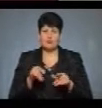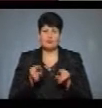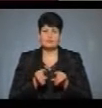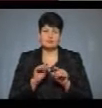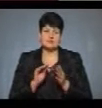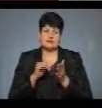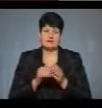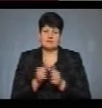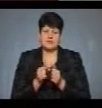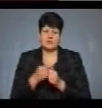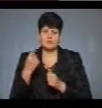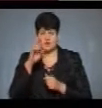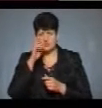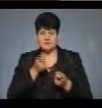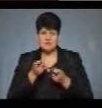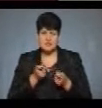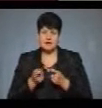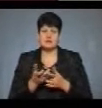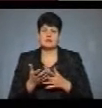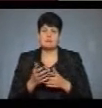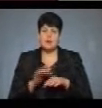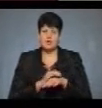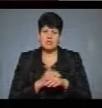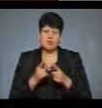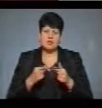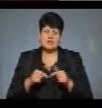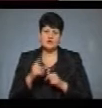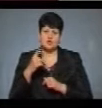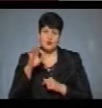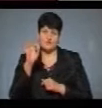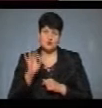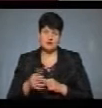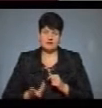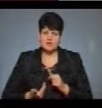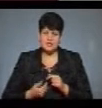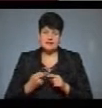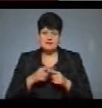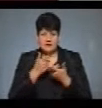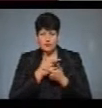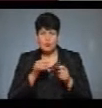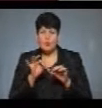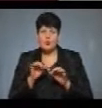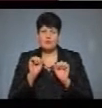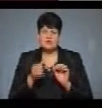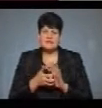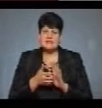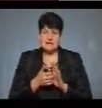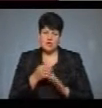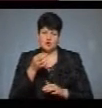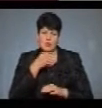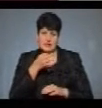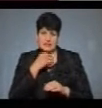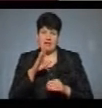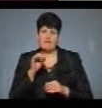представники благодійної організації «100% життя». У такий спосіб організатори акції інформують про можливу нестачу ліків для